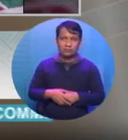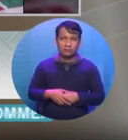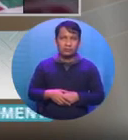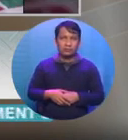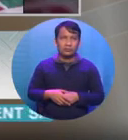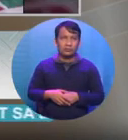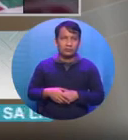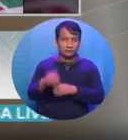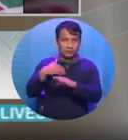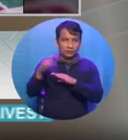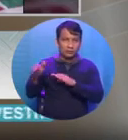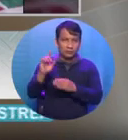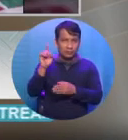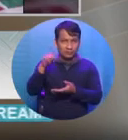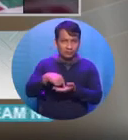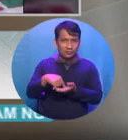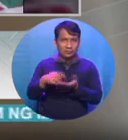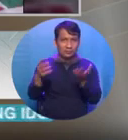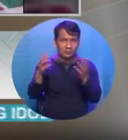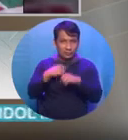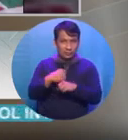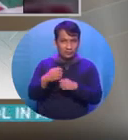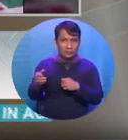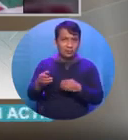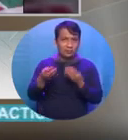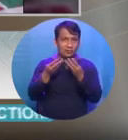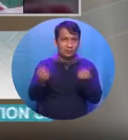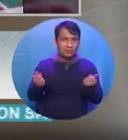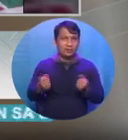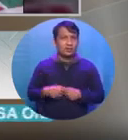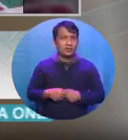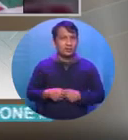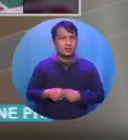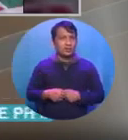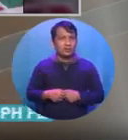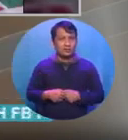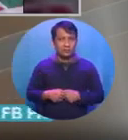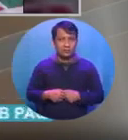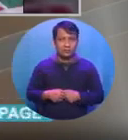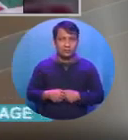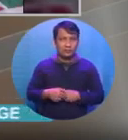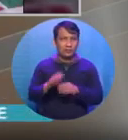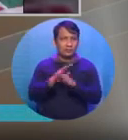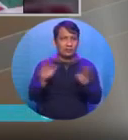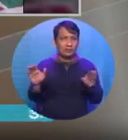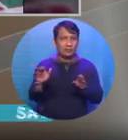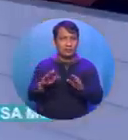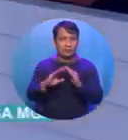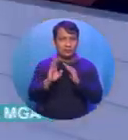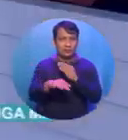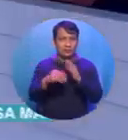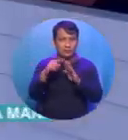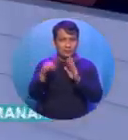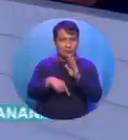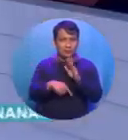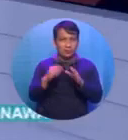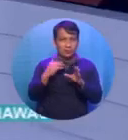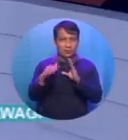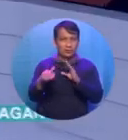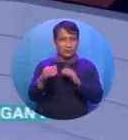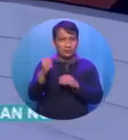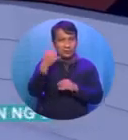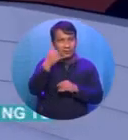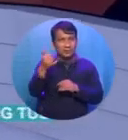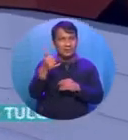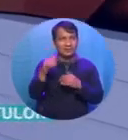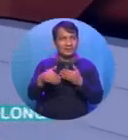Oh, sige, papadala ko ng 1,000. Tapos ng problema, okay? Ayos! Okay. Huwag mo ibabang telepono para kunin namin details kung saan na namin papadala yung 1,000